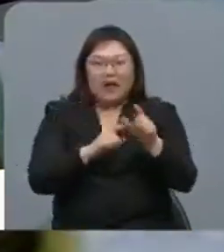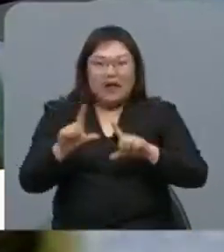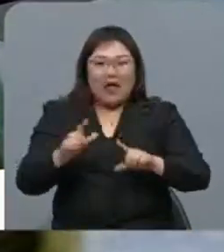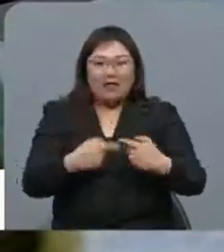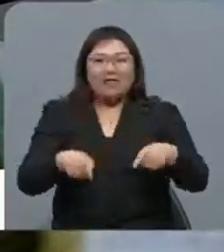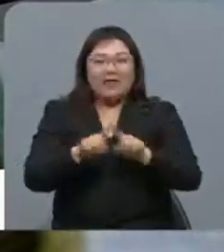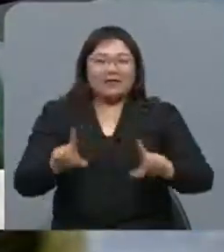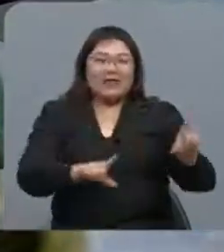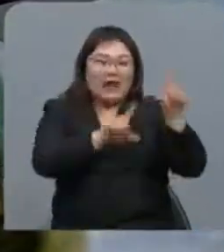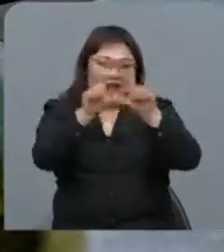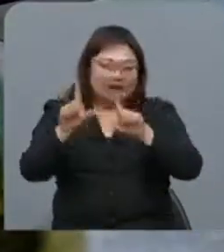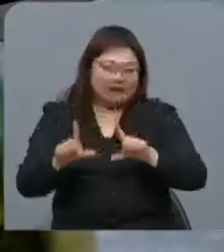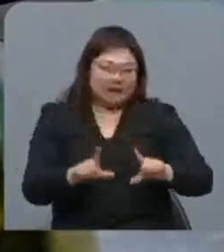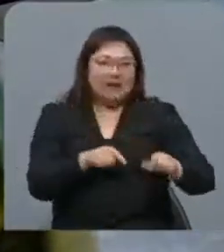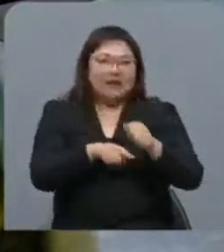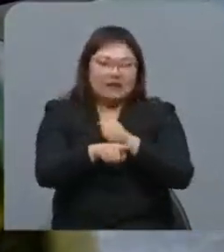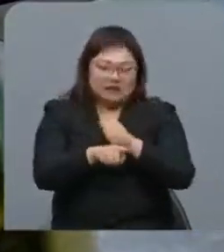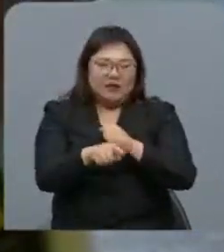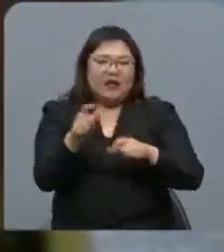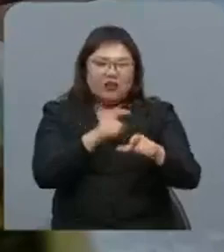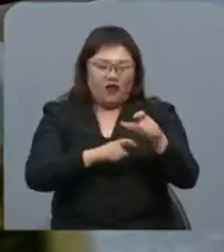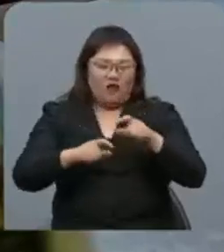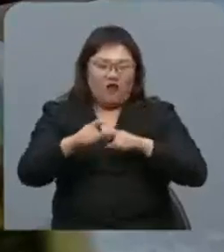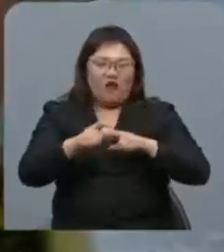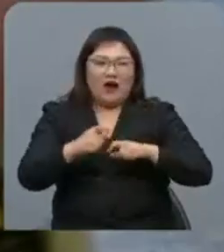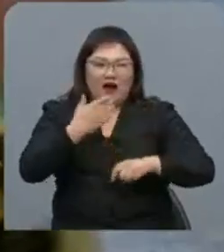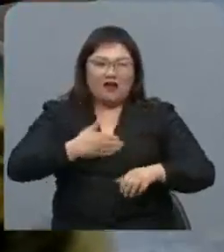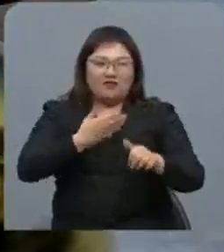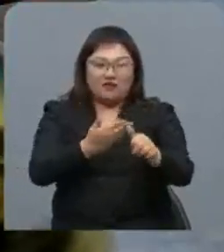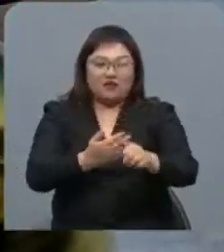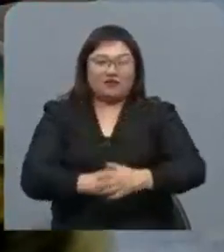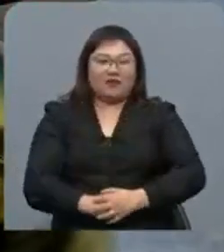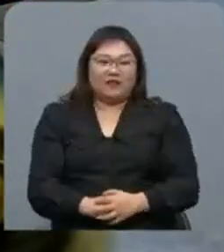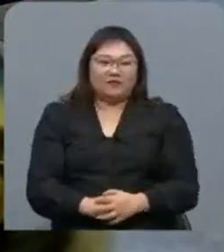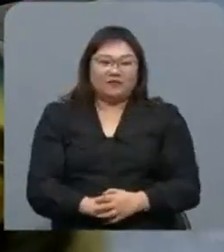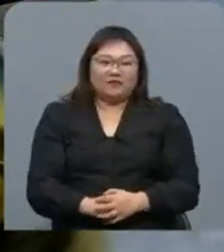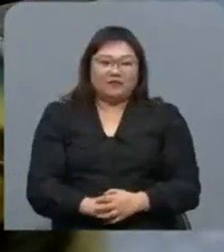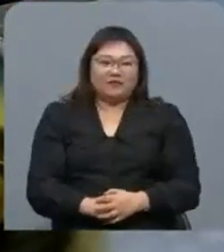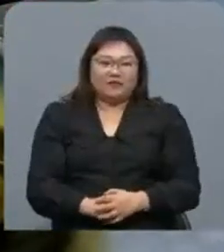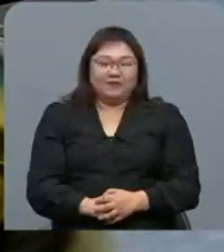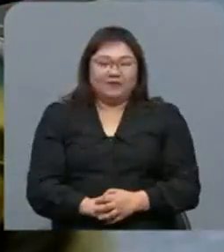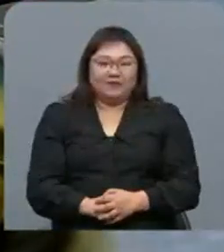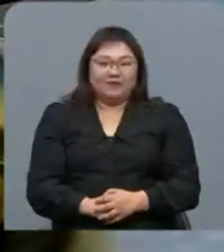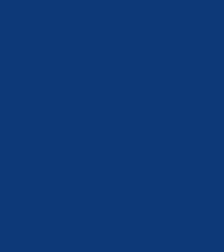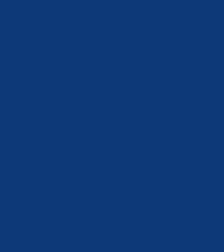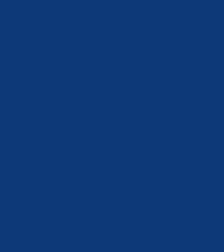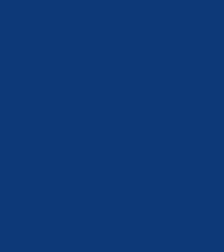삶의 의미를 일깨워주고 있습니다. KBS 뉴스 이경주입니다.